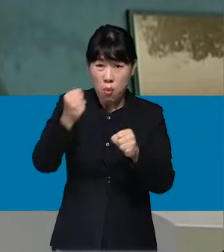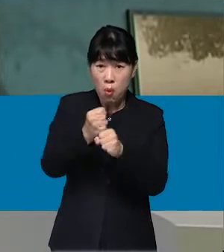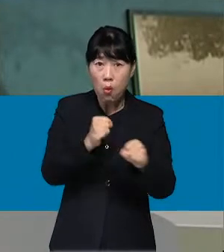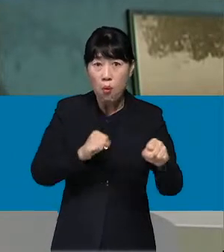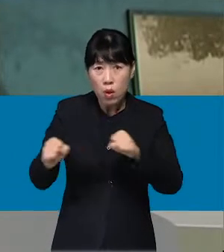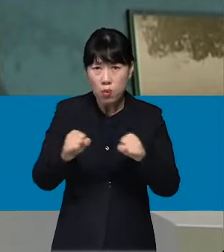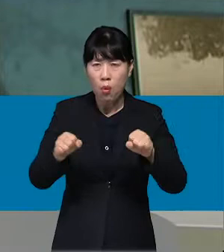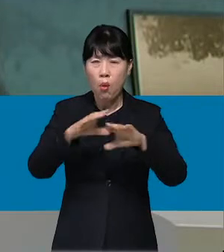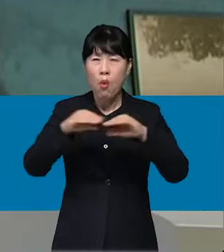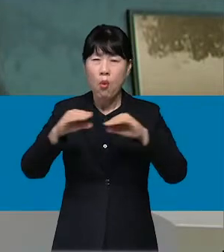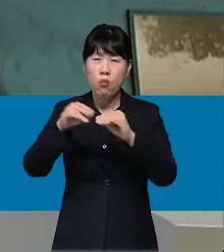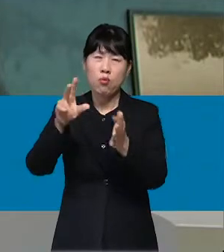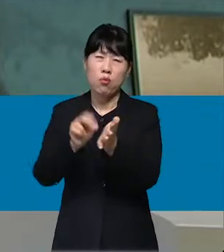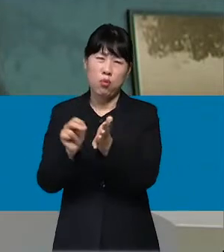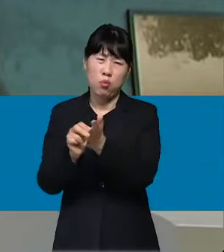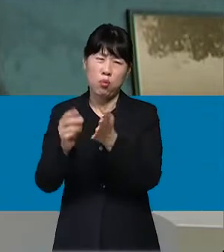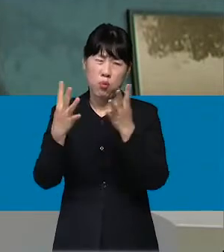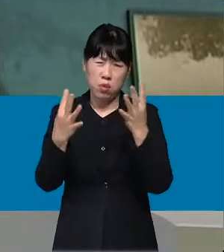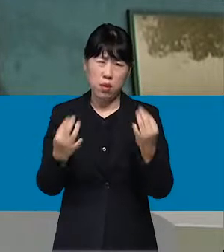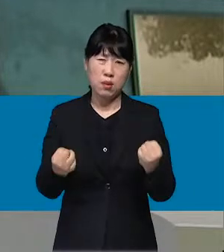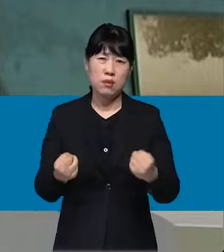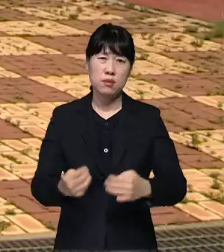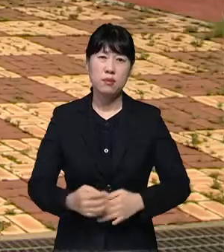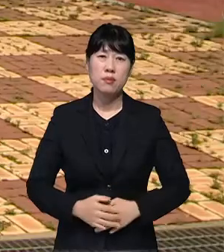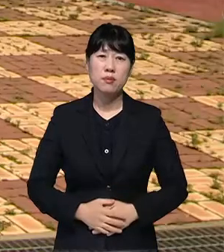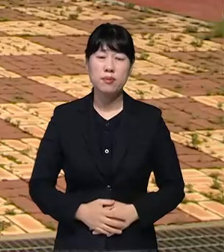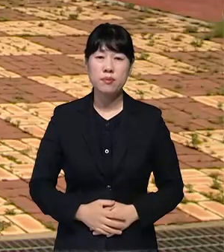많습니다 전경은 기자가 취재했습니다